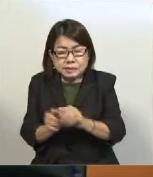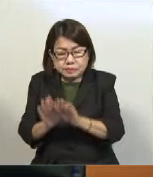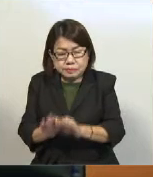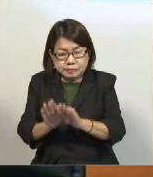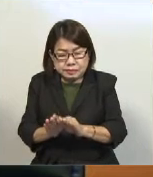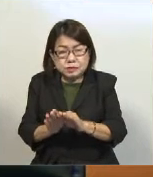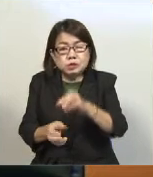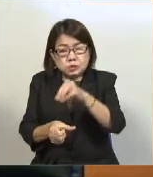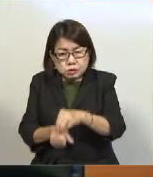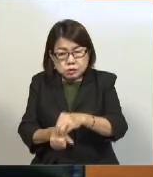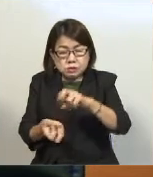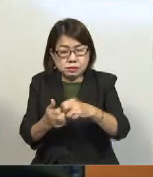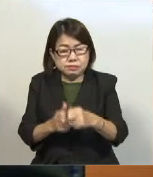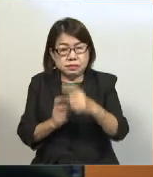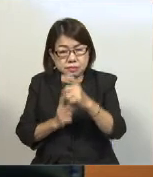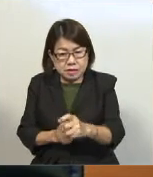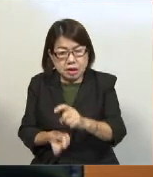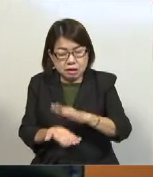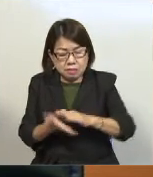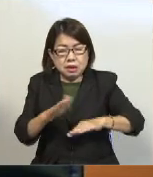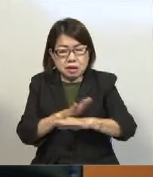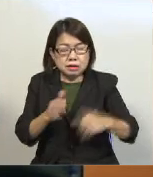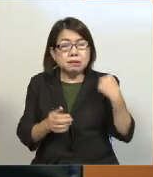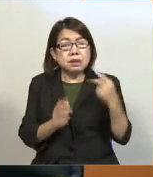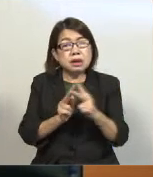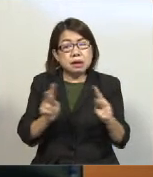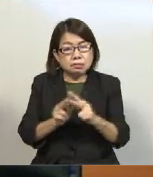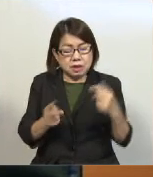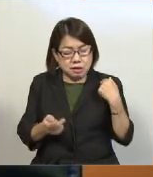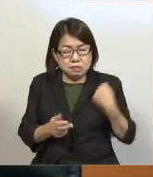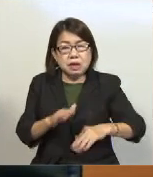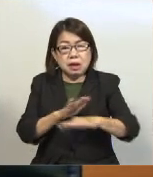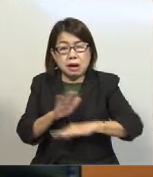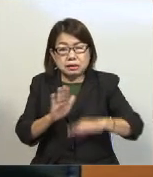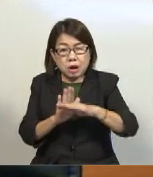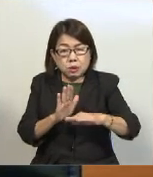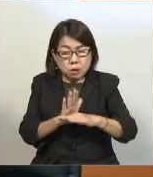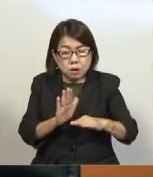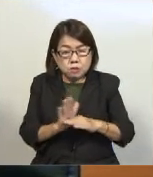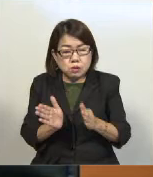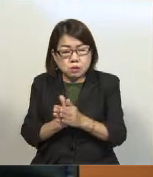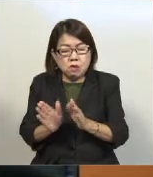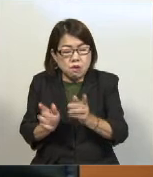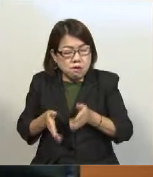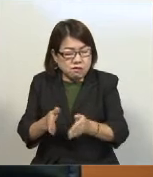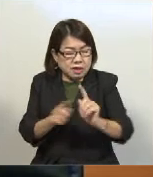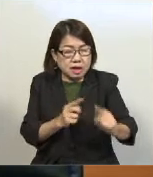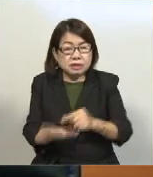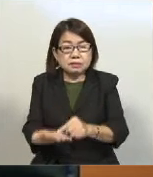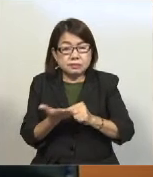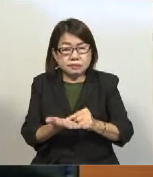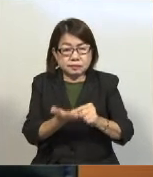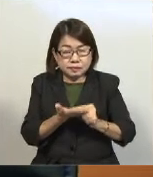ากนี้คณะกรรมการยังได้นำข้อมูลและข้อเสนอที่ได้รับจากภาคส่วนต่าง